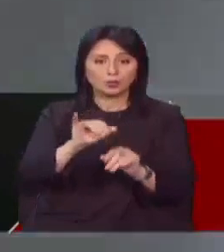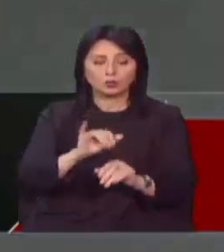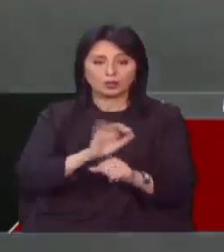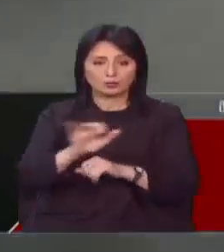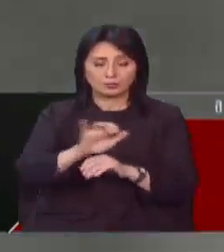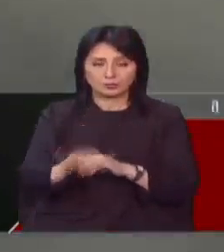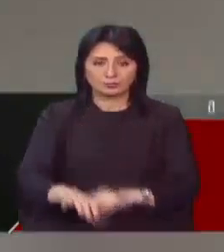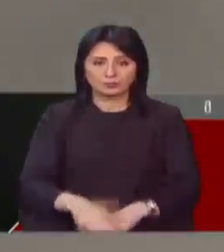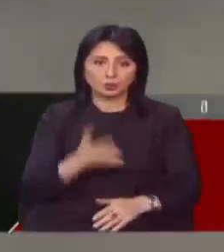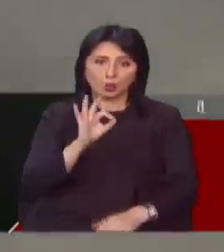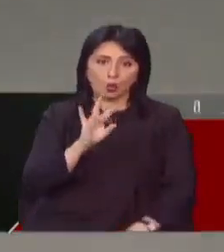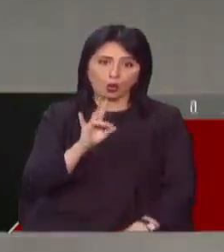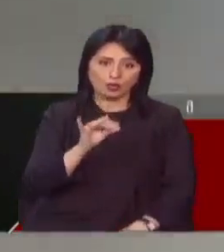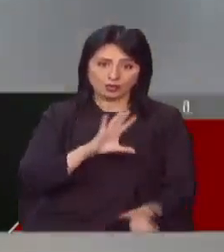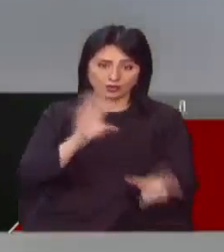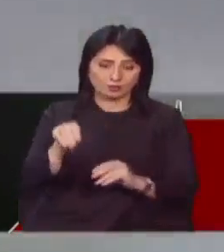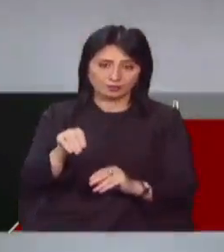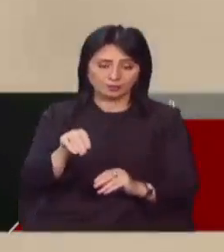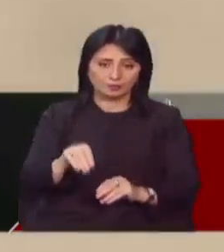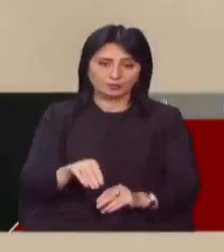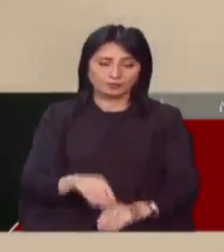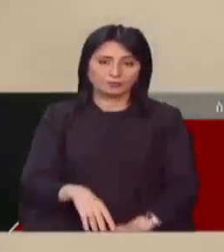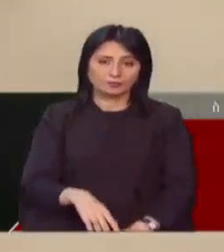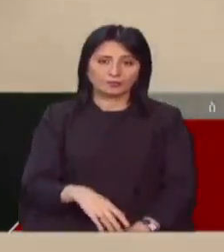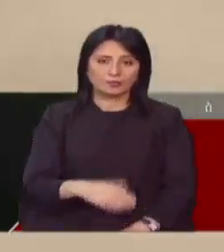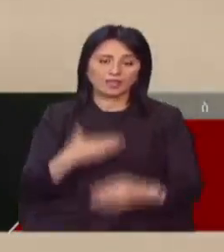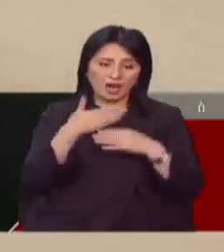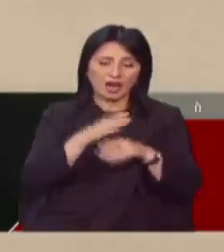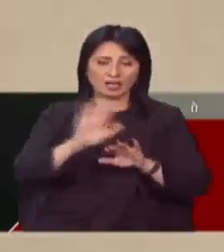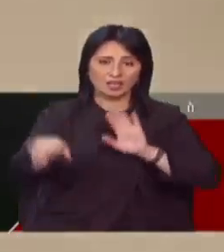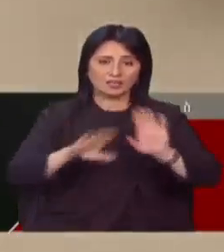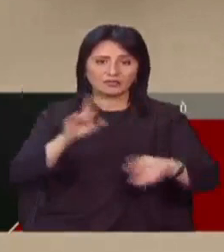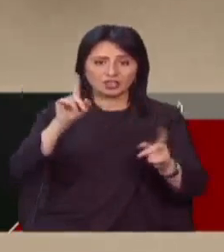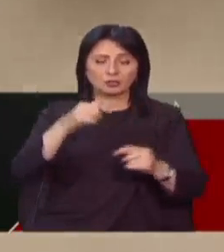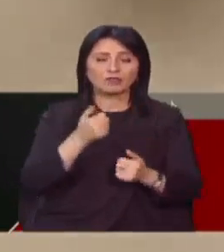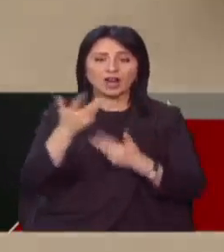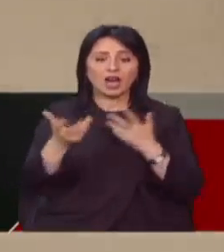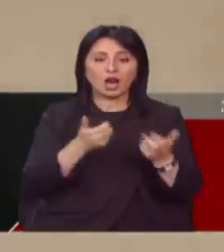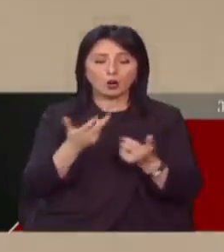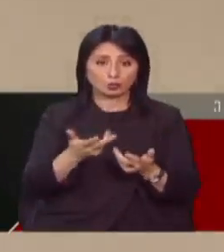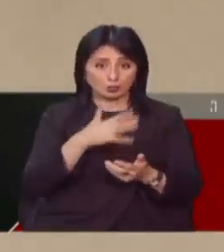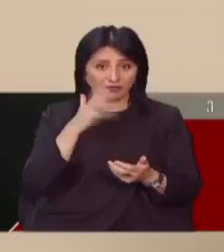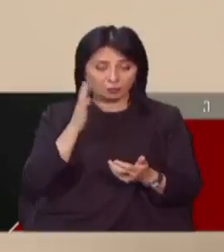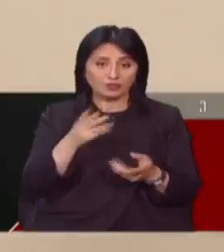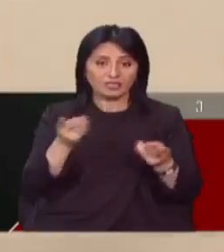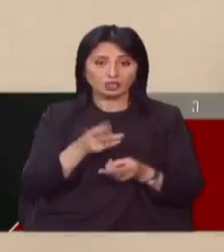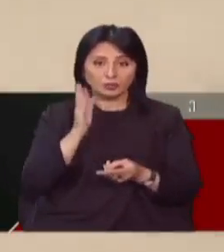თუ ონში გეგმავთ რომ განხორციელდეს ევაკუაცია? გადანაწილდება შესაბამისად, თუ რაოდენობა იქნება იმდენი რომ